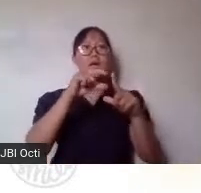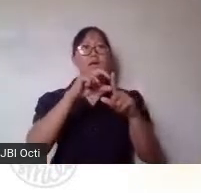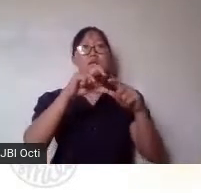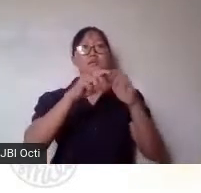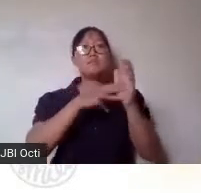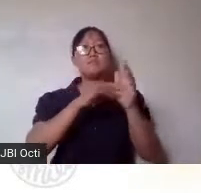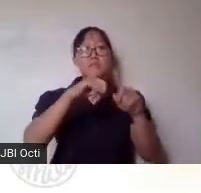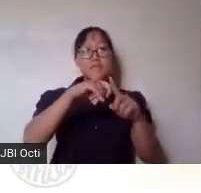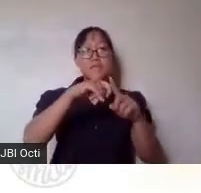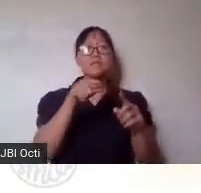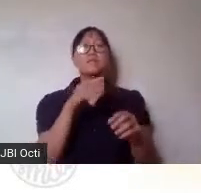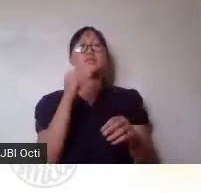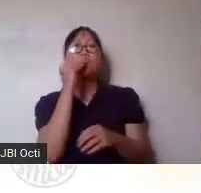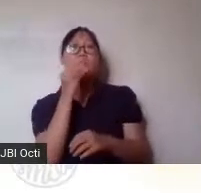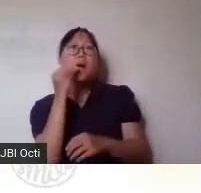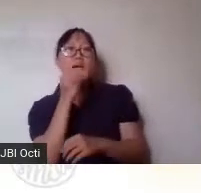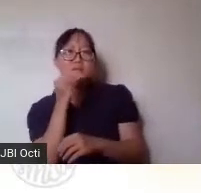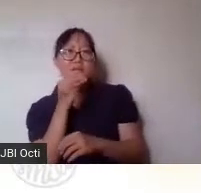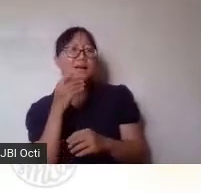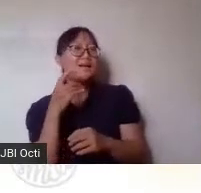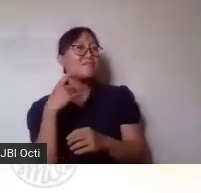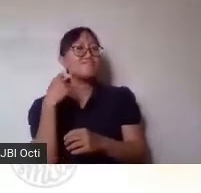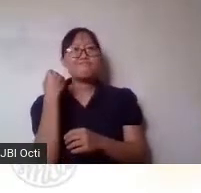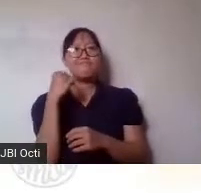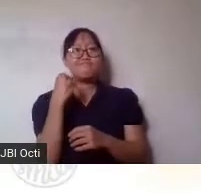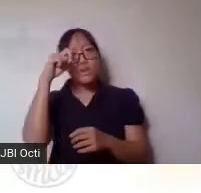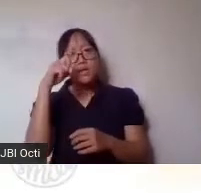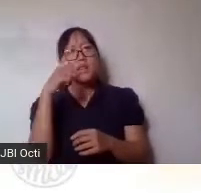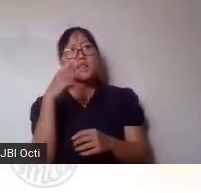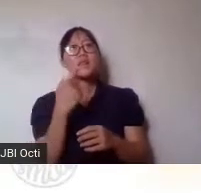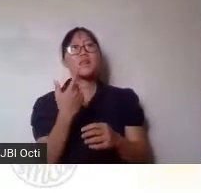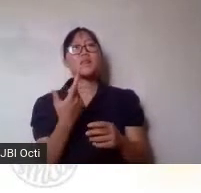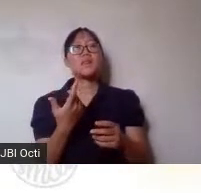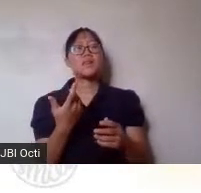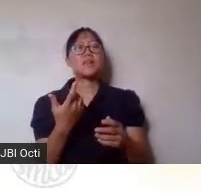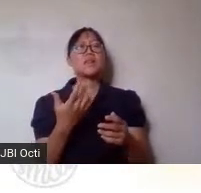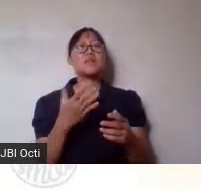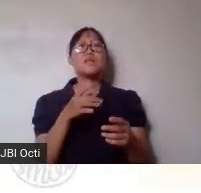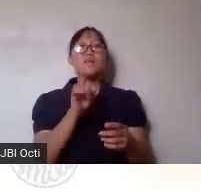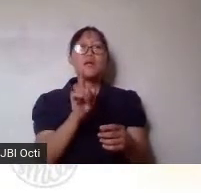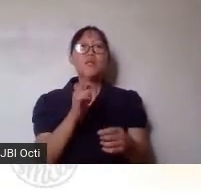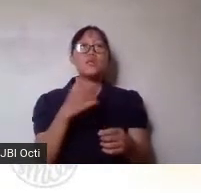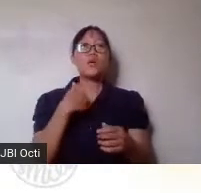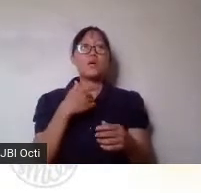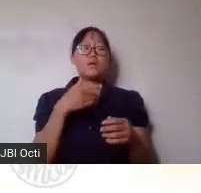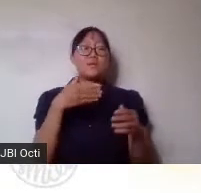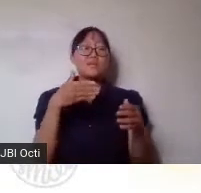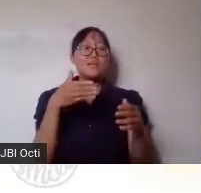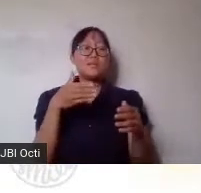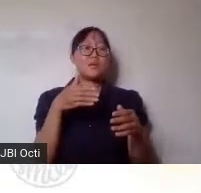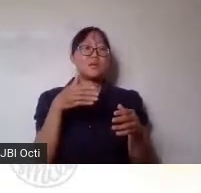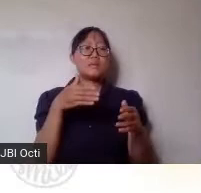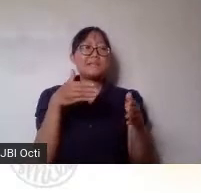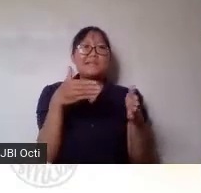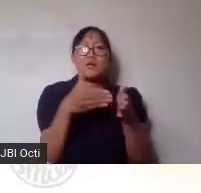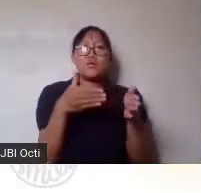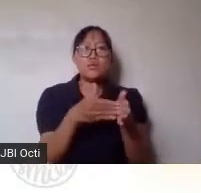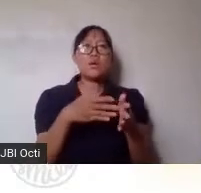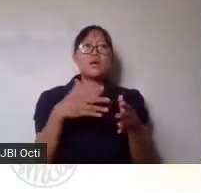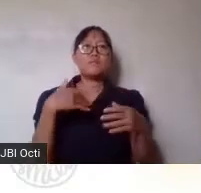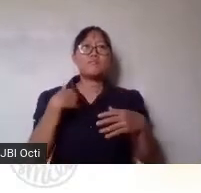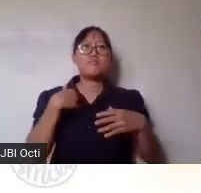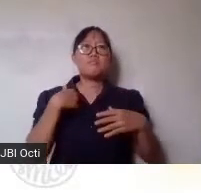juga gangguan yang berkaitan dengan perilaku. Sehingga bahkan kita sering dapatkan hal yang menonjol untuk